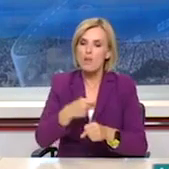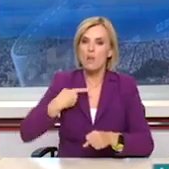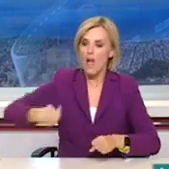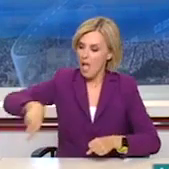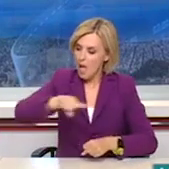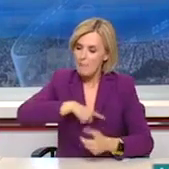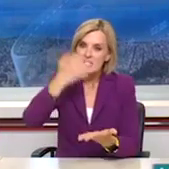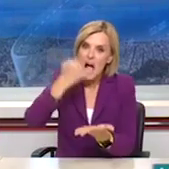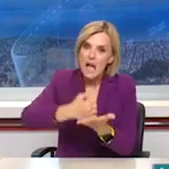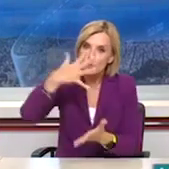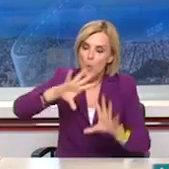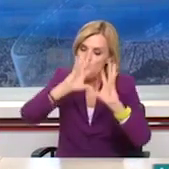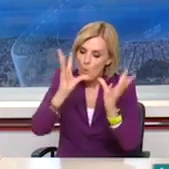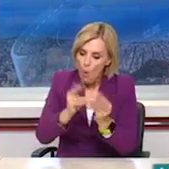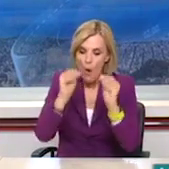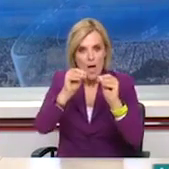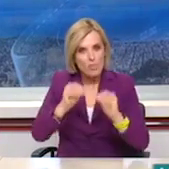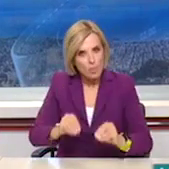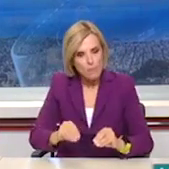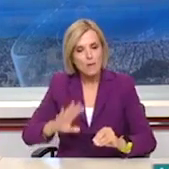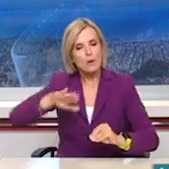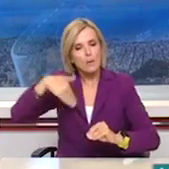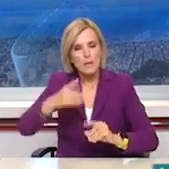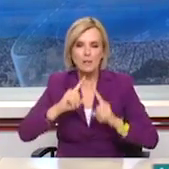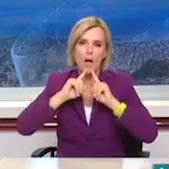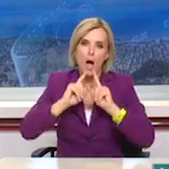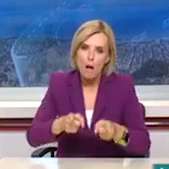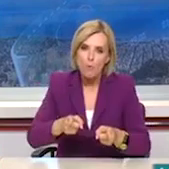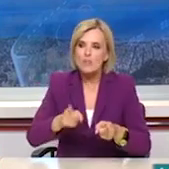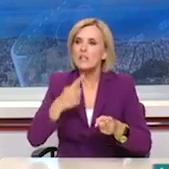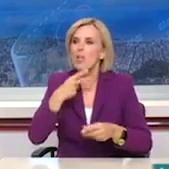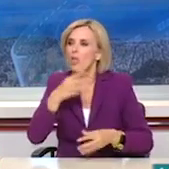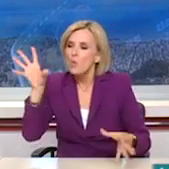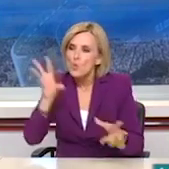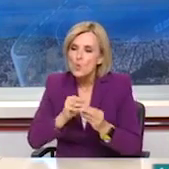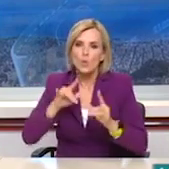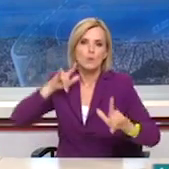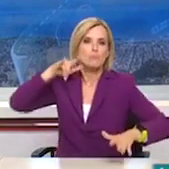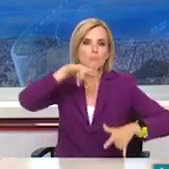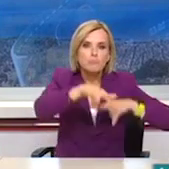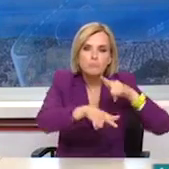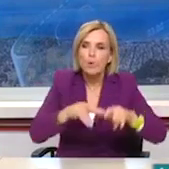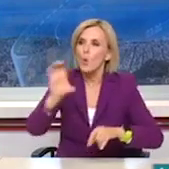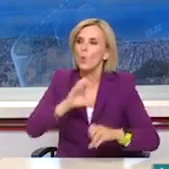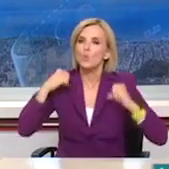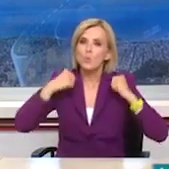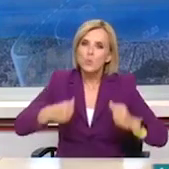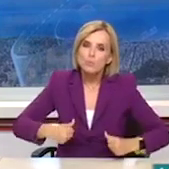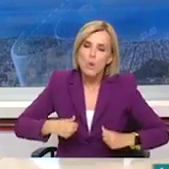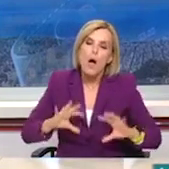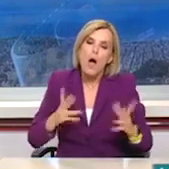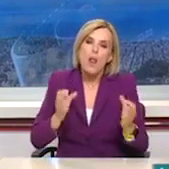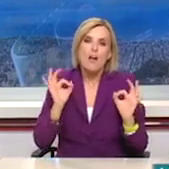αξιολογούμε τα δεδομένα και θα αποφασίζουμε για το αν πρέπει να βγει κάποια ταξιδιωτική οδηγία. Τώρα, το άνοιγμα του τουρισμού έχει